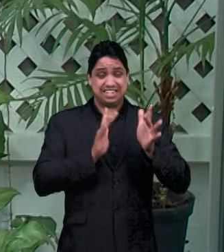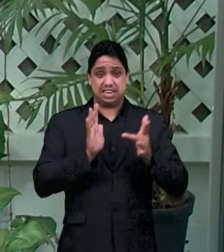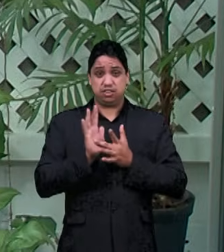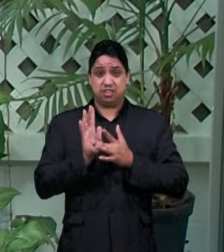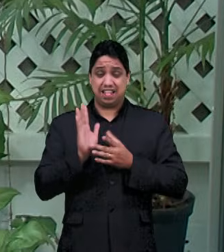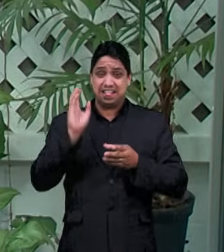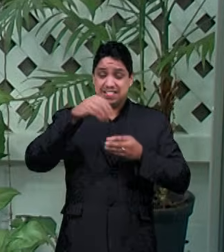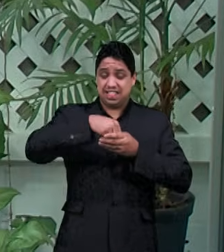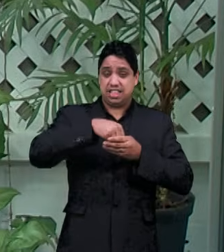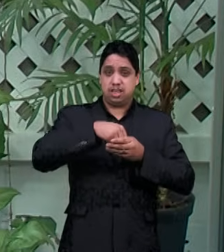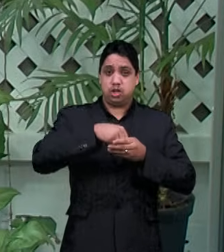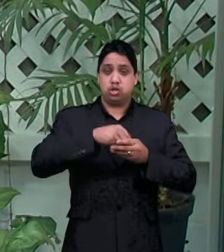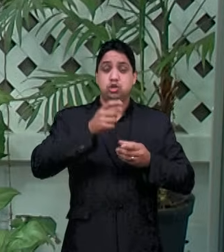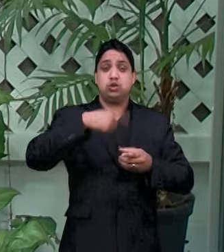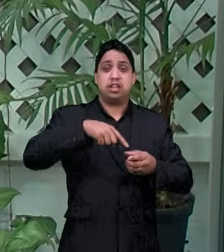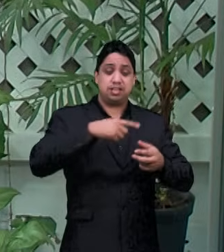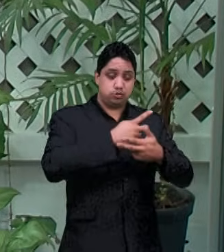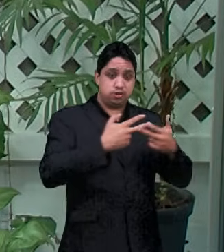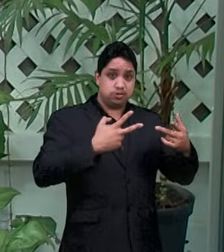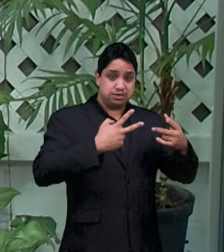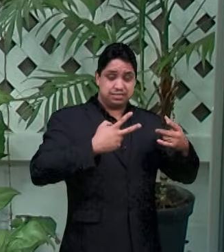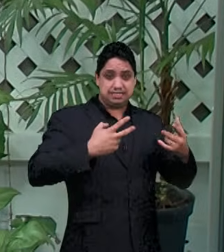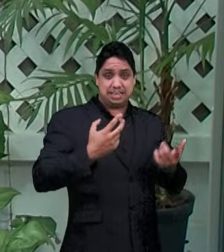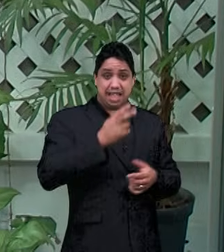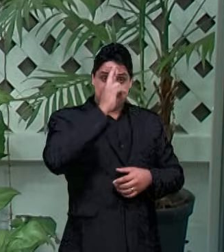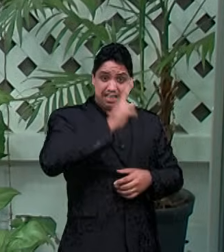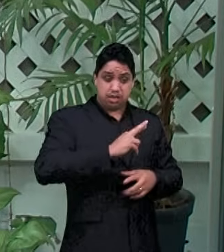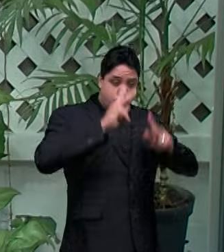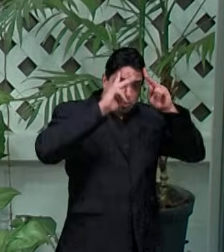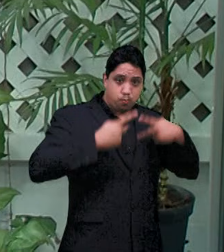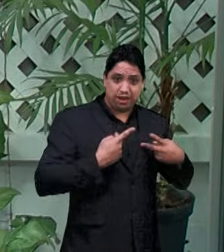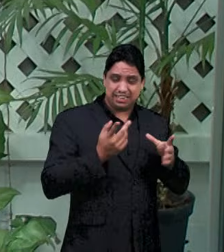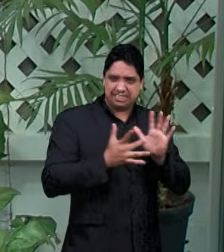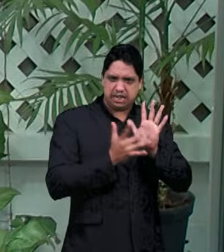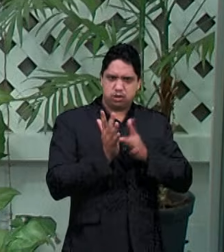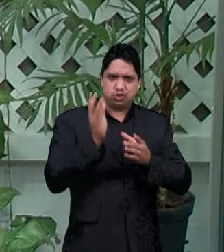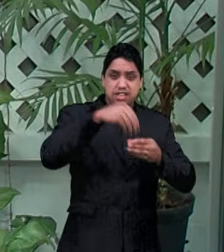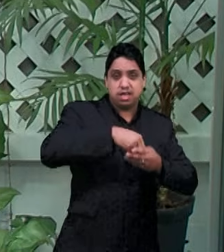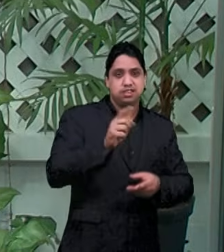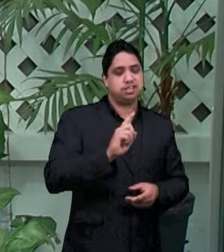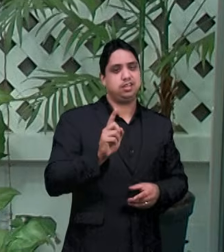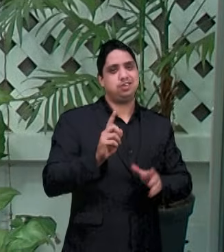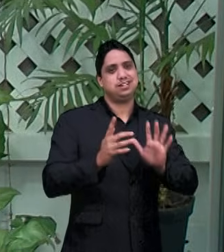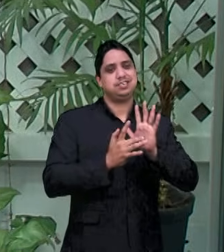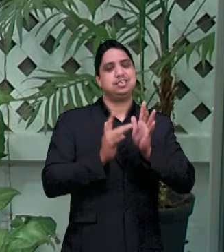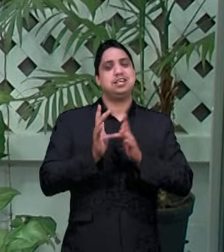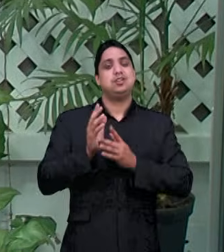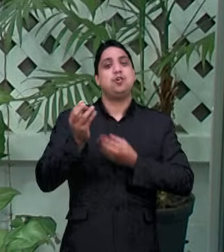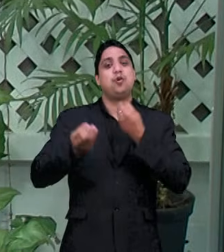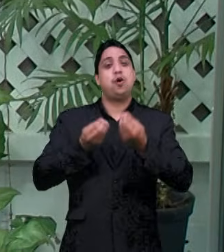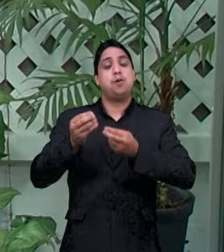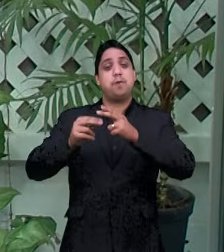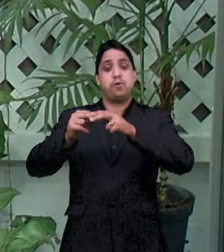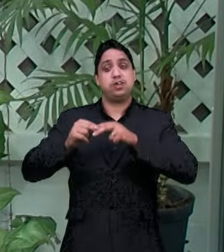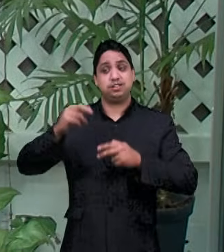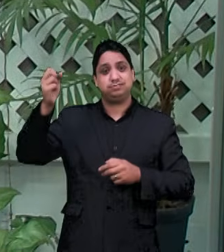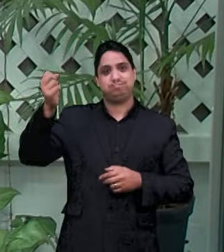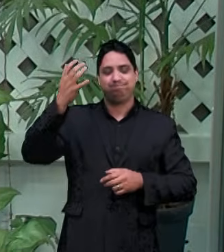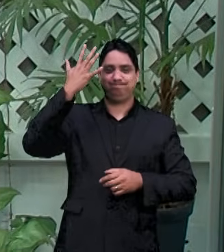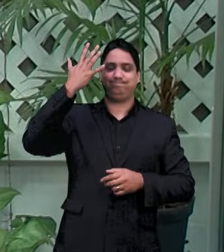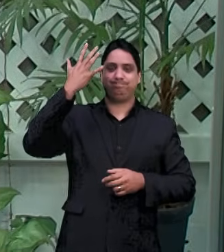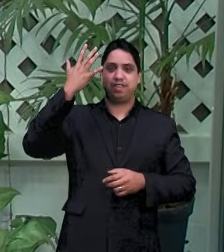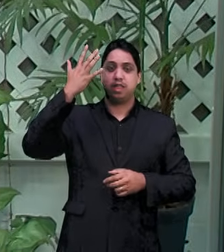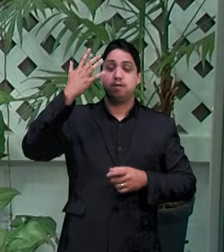dans sa conversation. Il connaît le cœur des personnes. Il sait comment les personnes